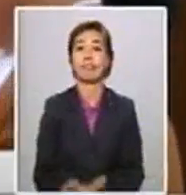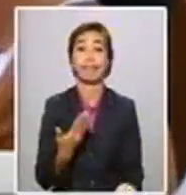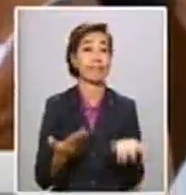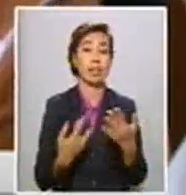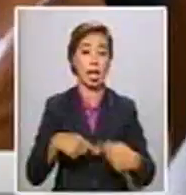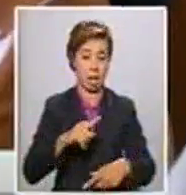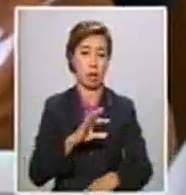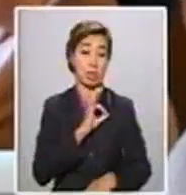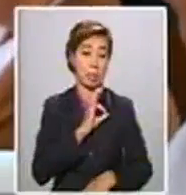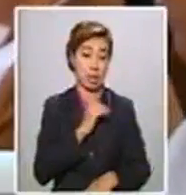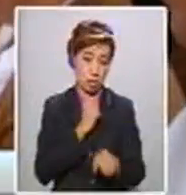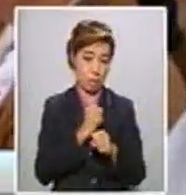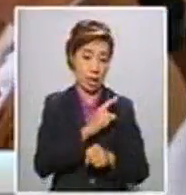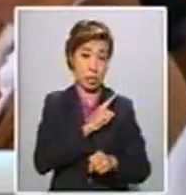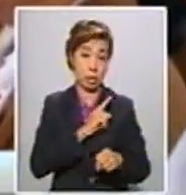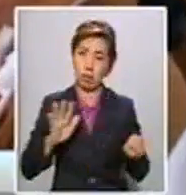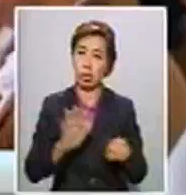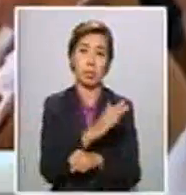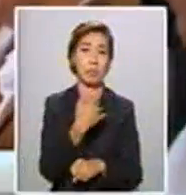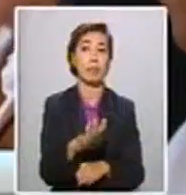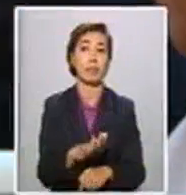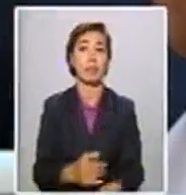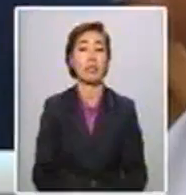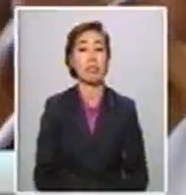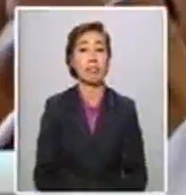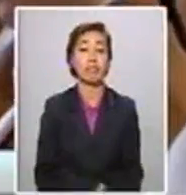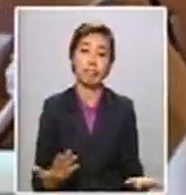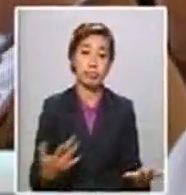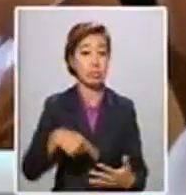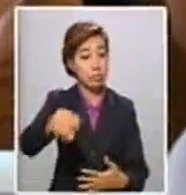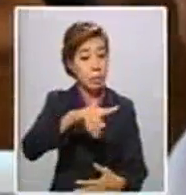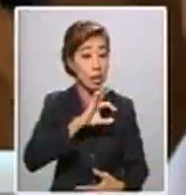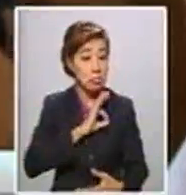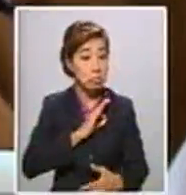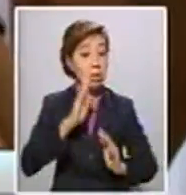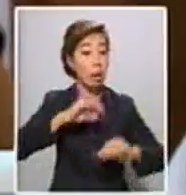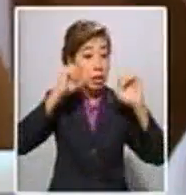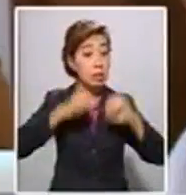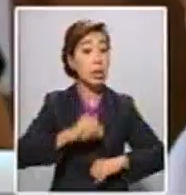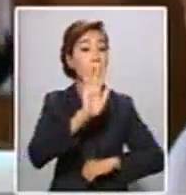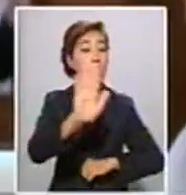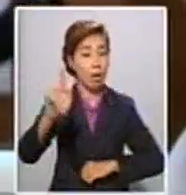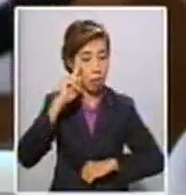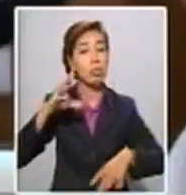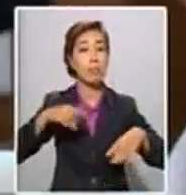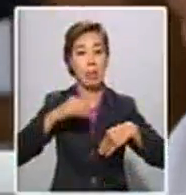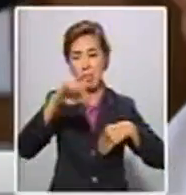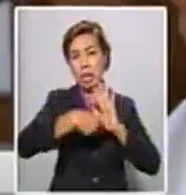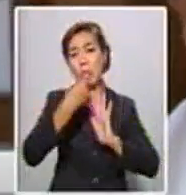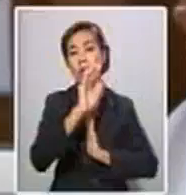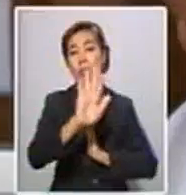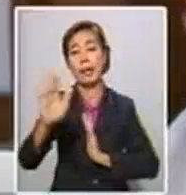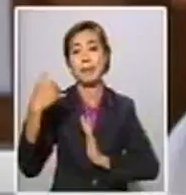มบูรณ์นะครับเราถือว่าเราทำหน้าที่สมบูรณ์แล้วก็เคารพในการตัดสินใจของสมาชิกทุกคนก็ทุกคนก็คงมีเหตุผลของตัวเอง